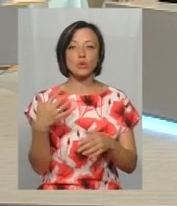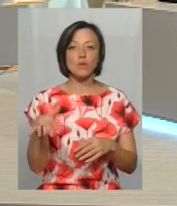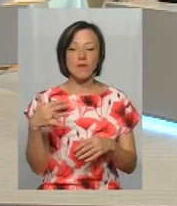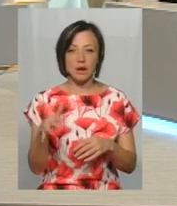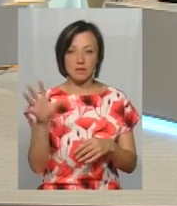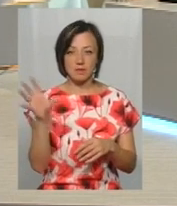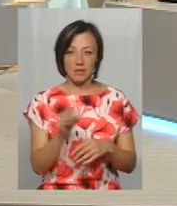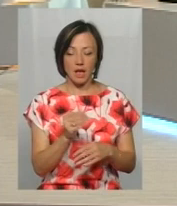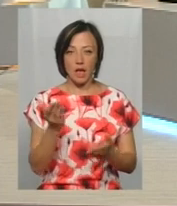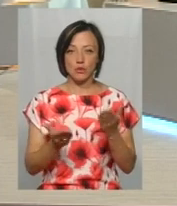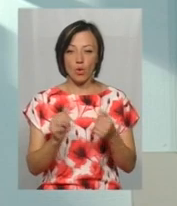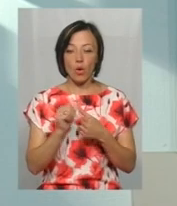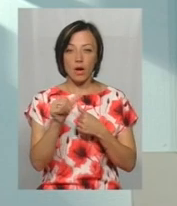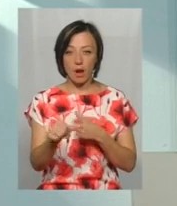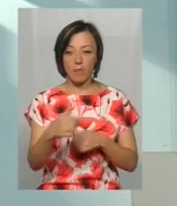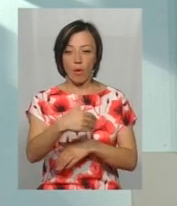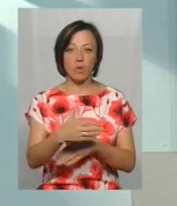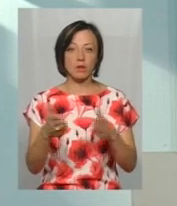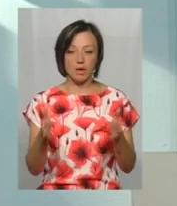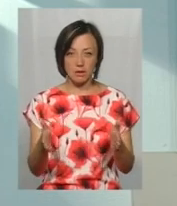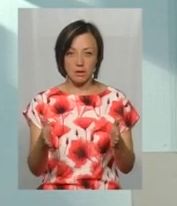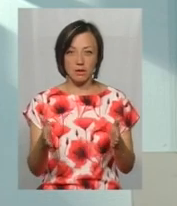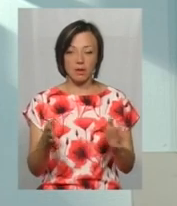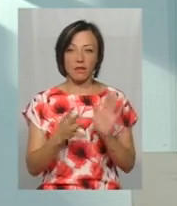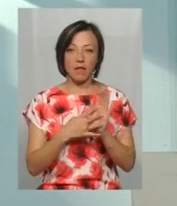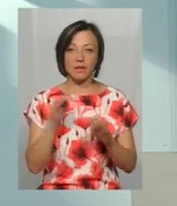дороговартісне все. Якщо окремо контейнер,